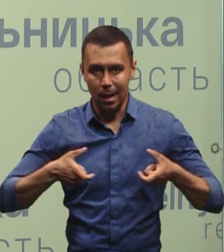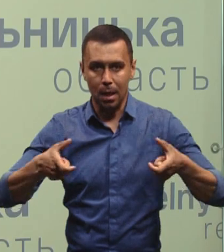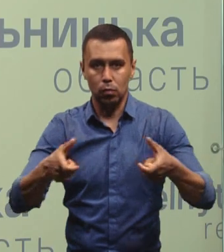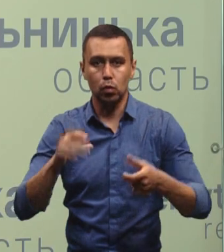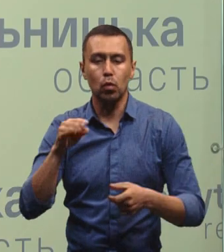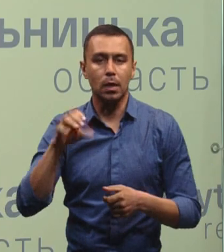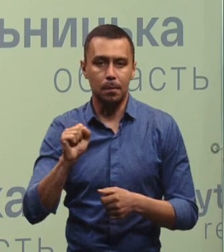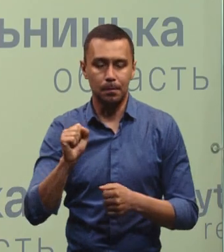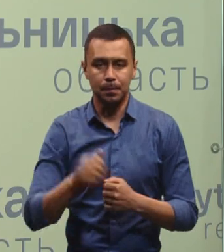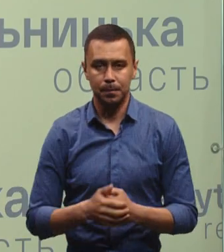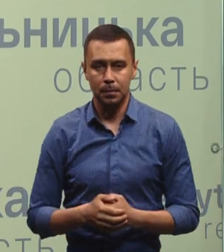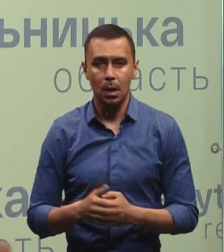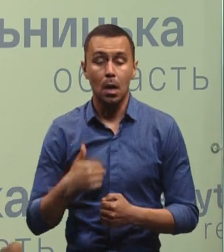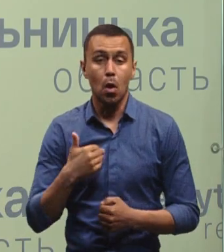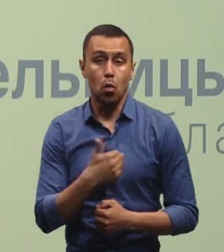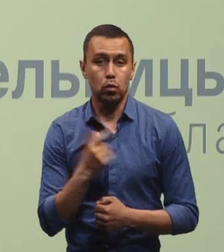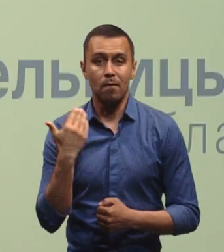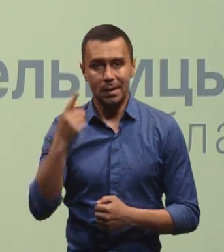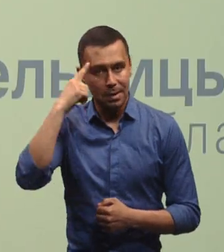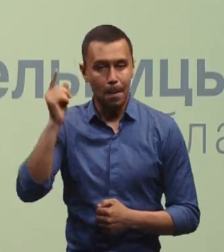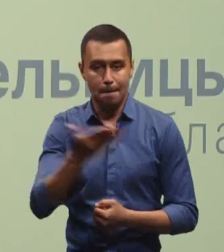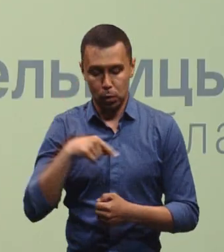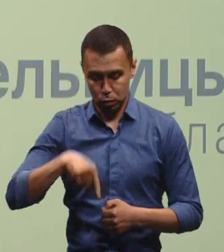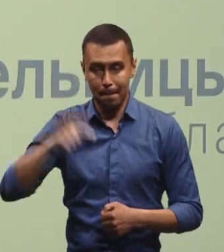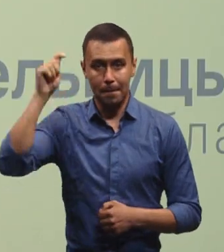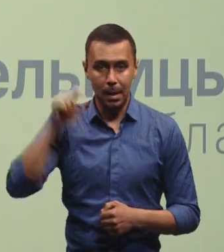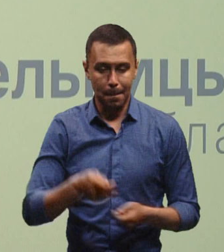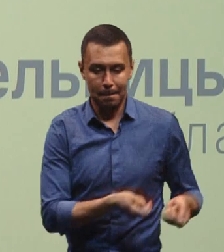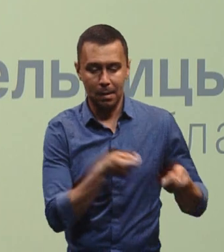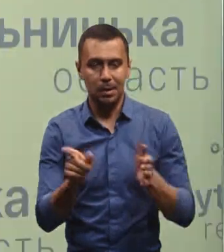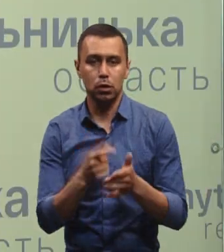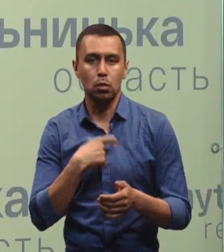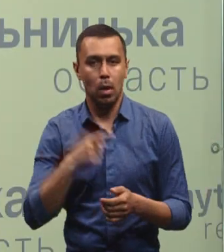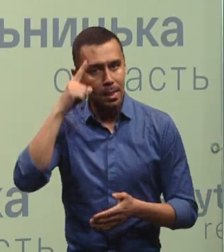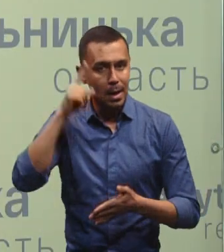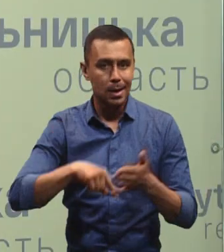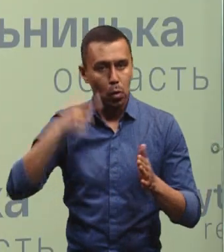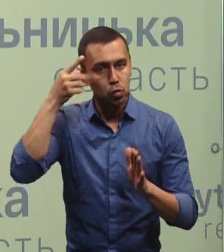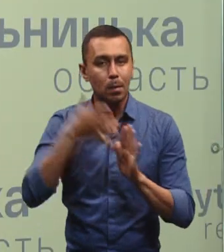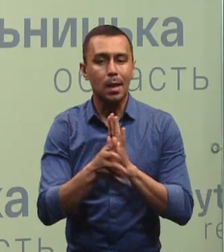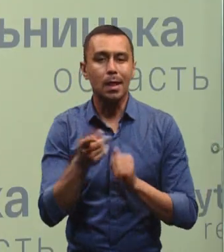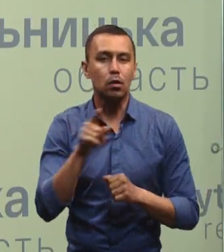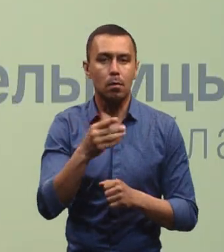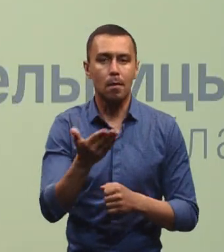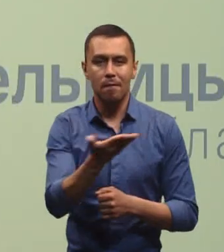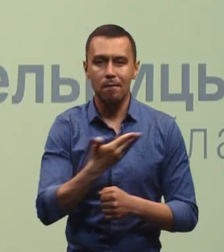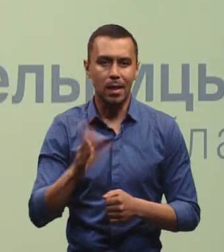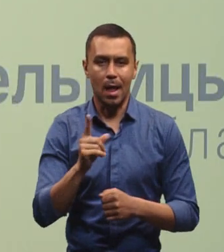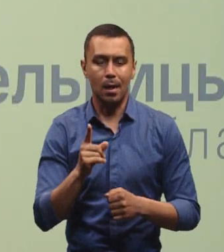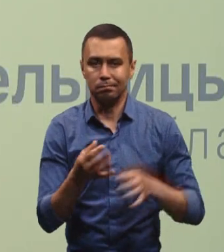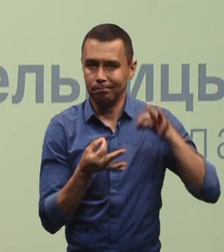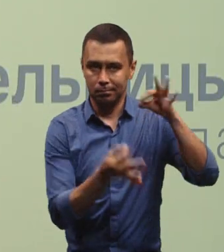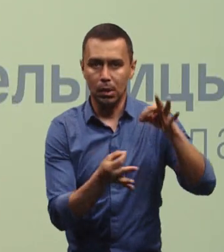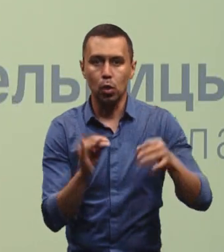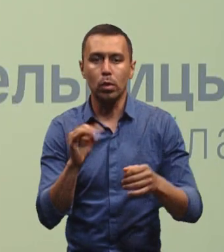Адамс. Я хочу, щоб ви знали, що ми сюди приїхали і привезли з собою надію і розуміння на те, що ви не самі, що Юта